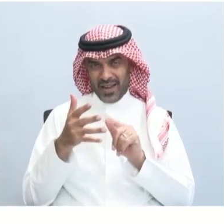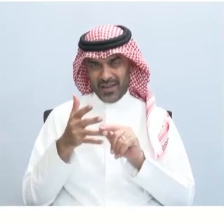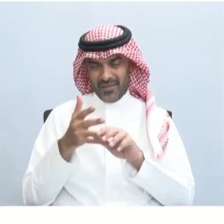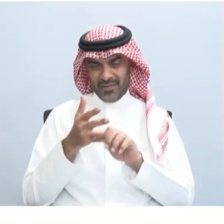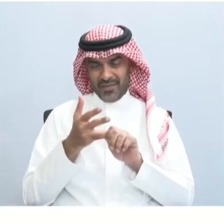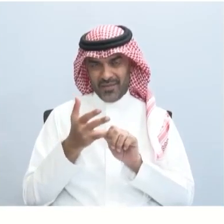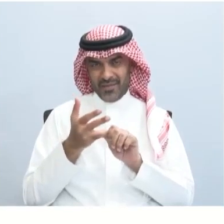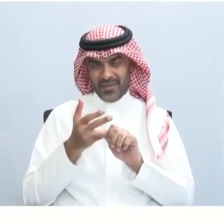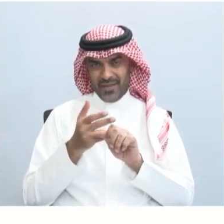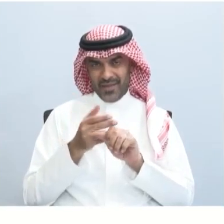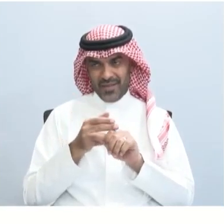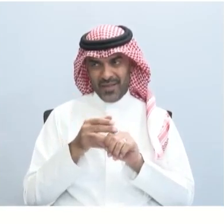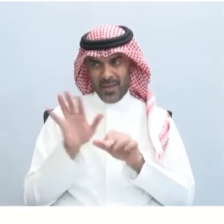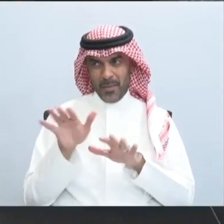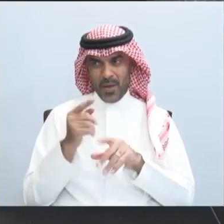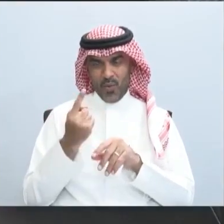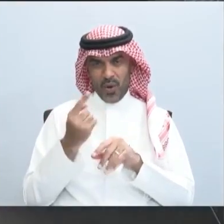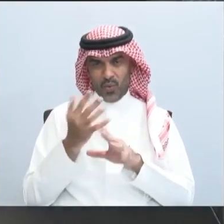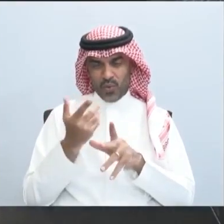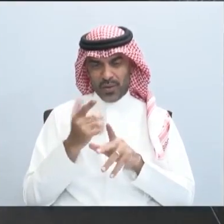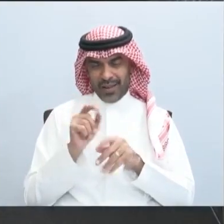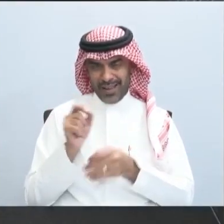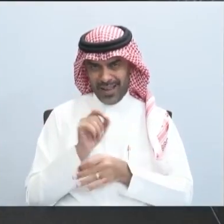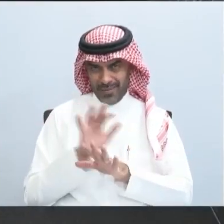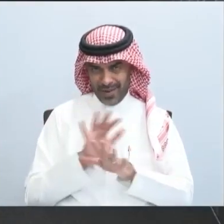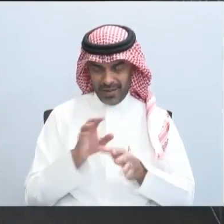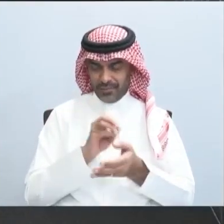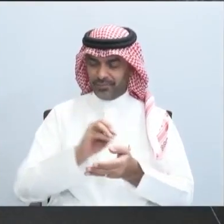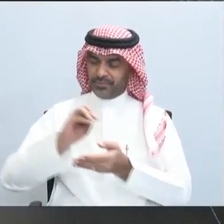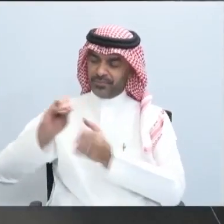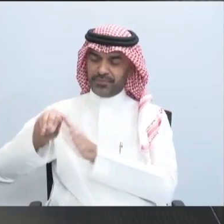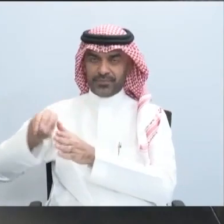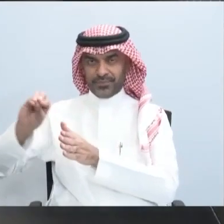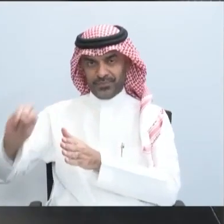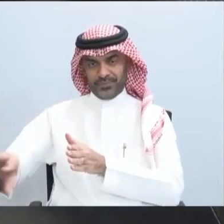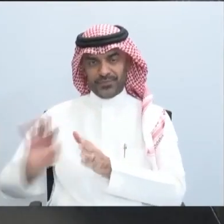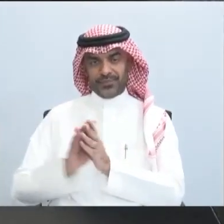تبقى لنا انتهينا من القلم وانا ايضا نضعه جانبا